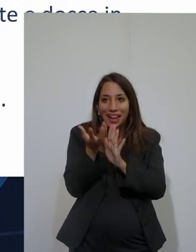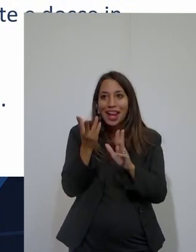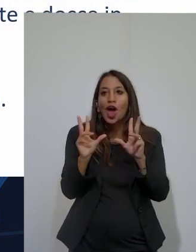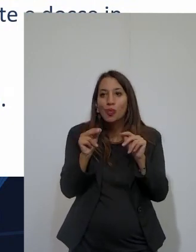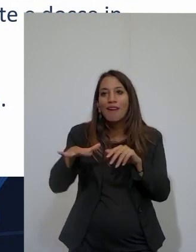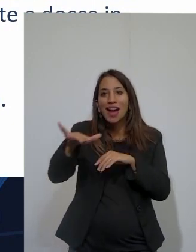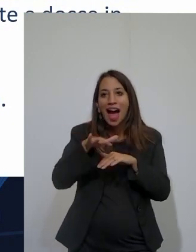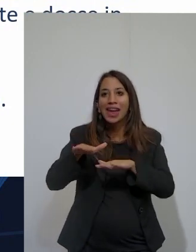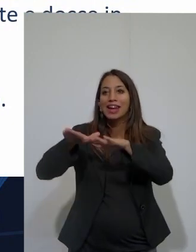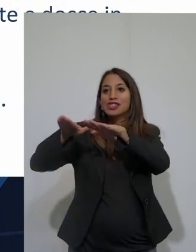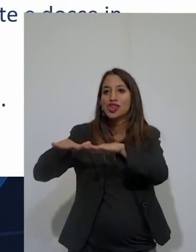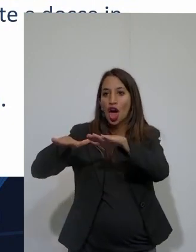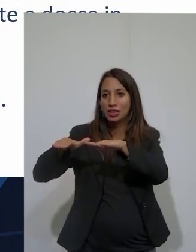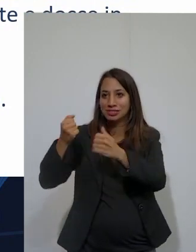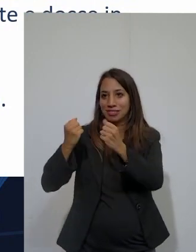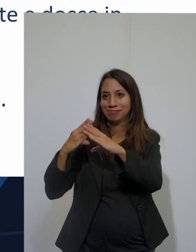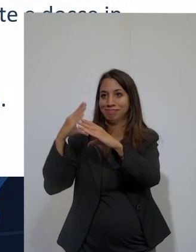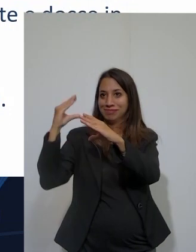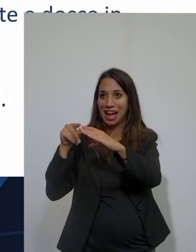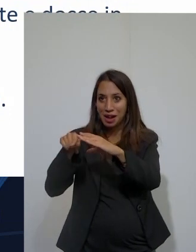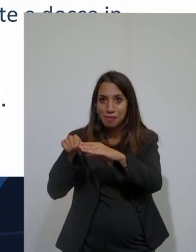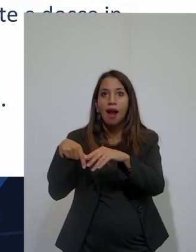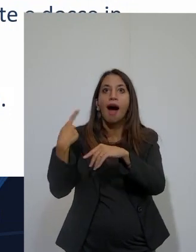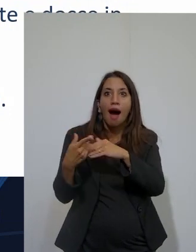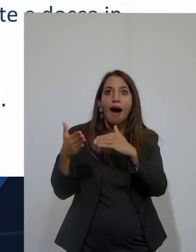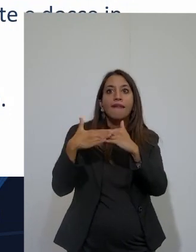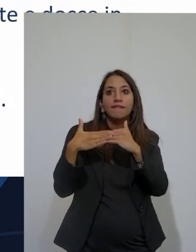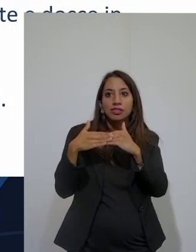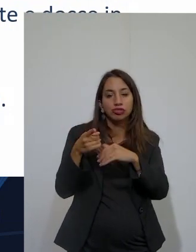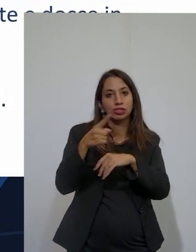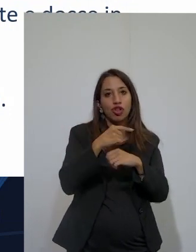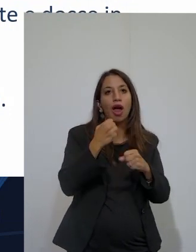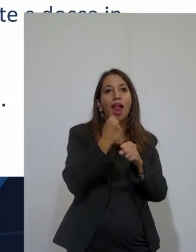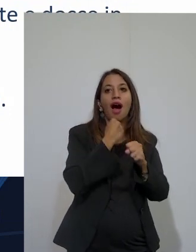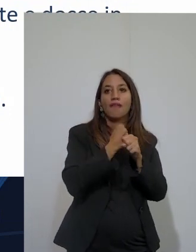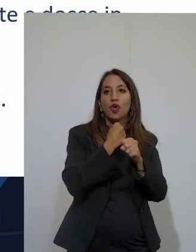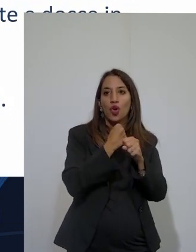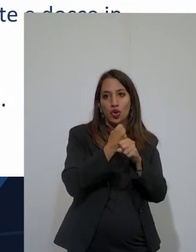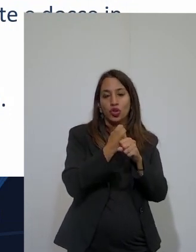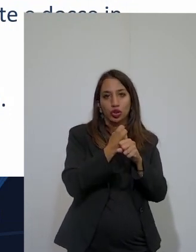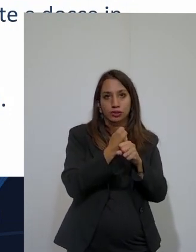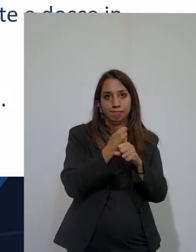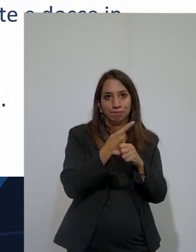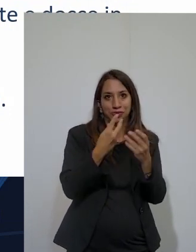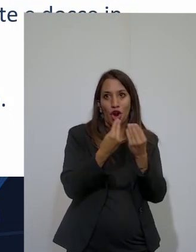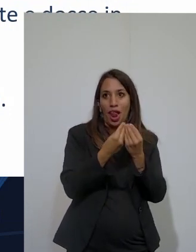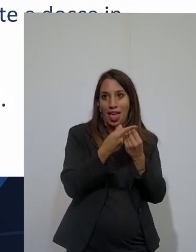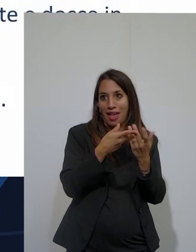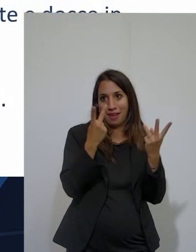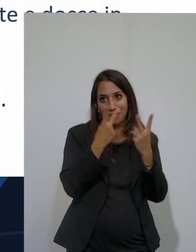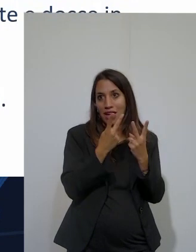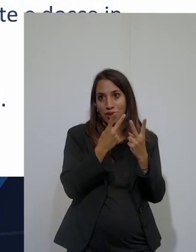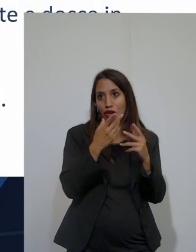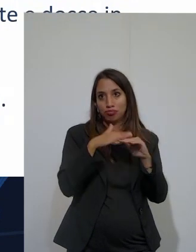sosta che si affiancheranno al lavoro già eccellente che fanno i colleghi